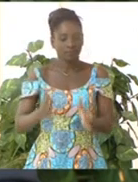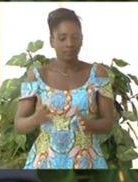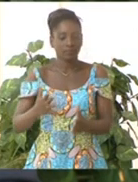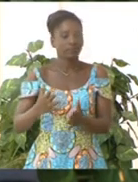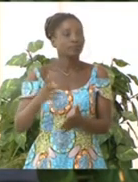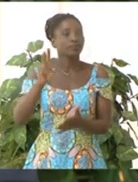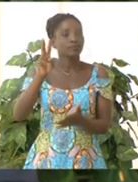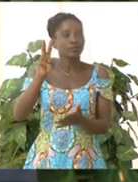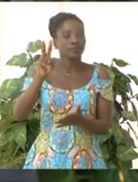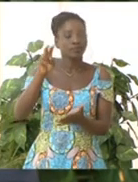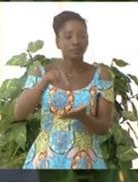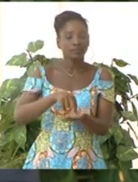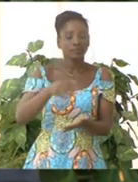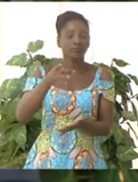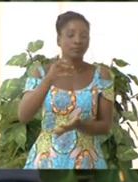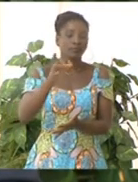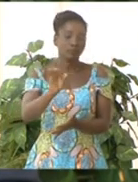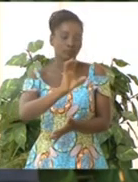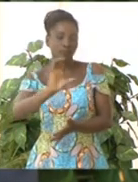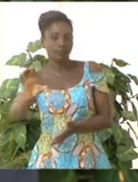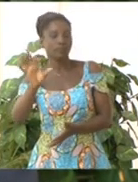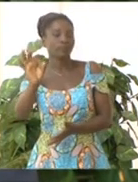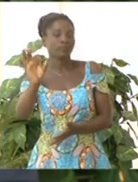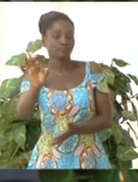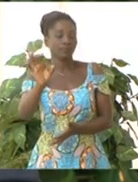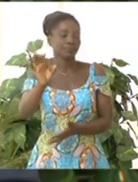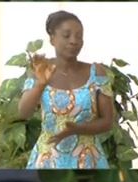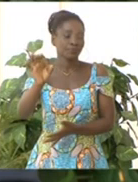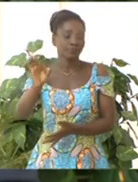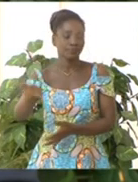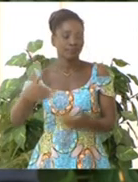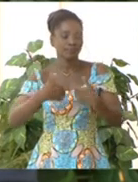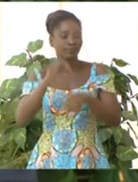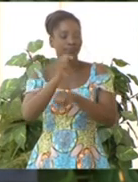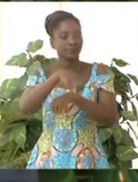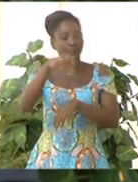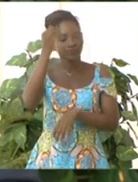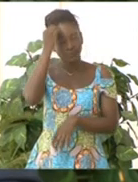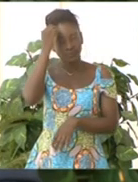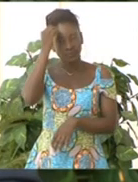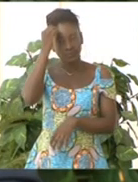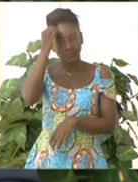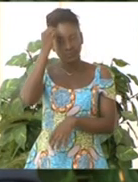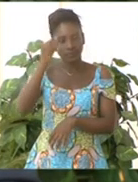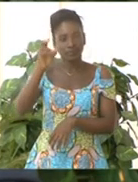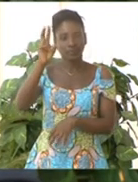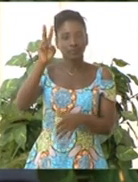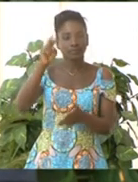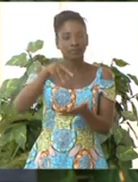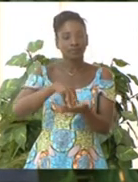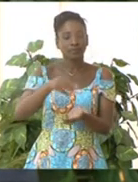2899 a obtenu alassane ouattara 2008